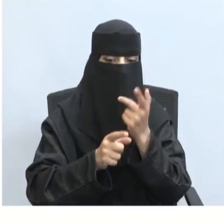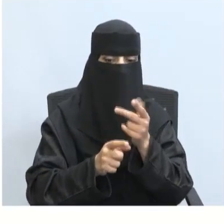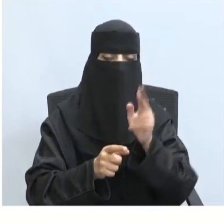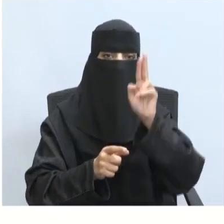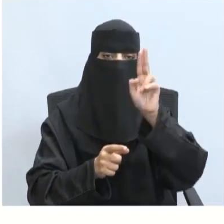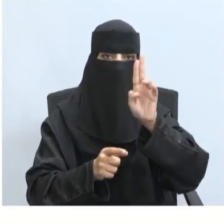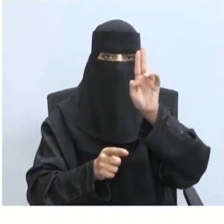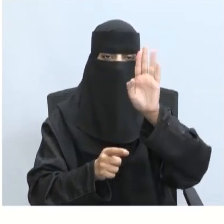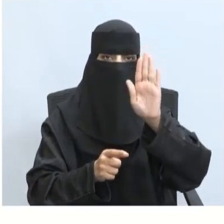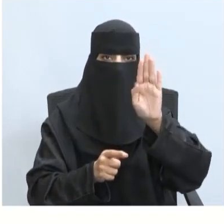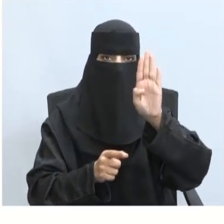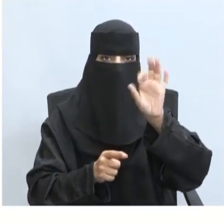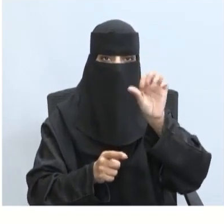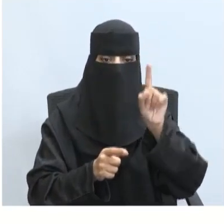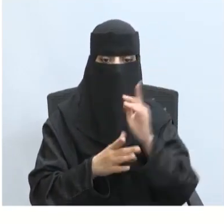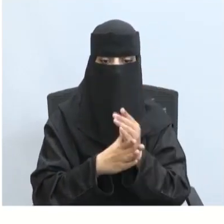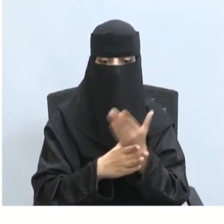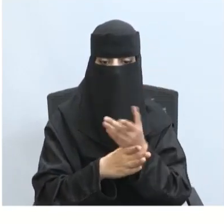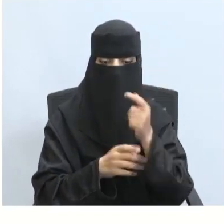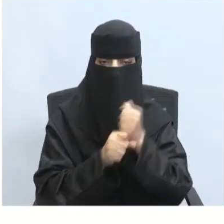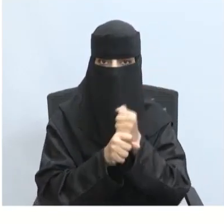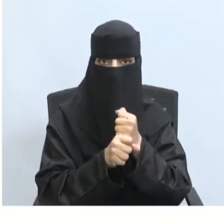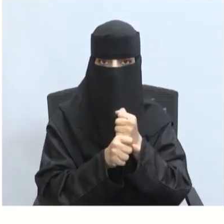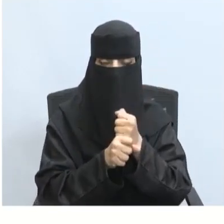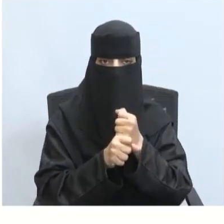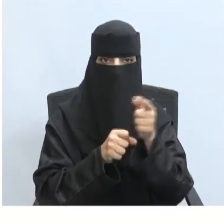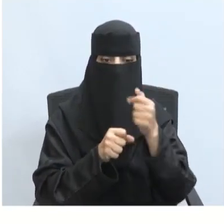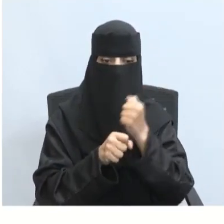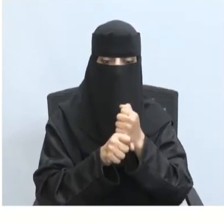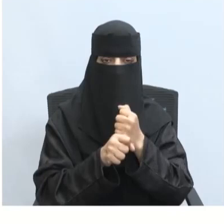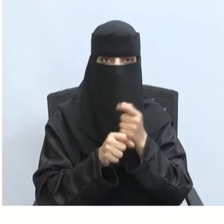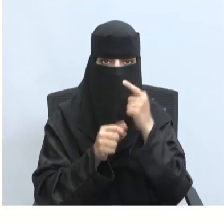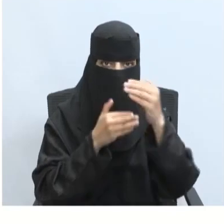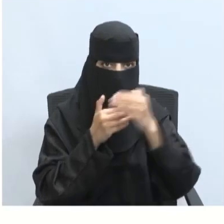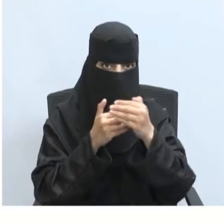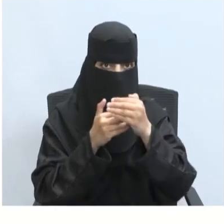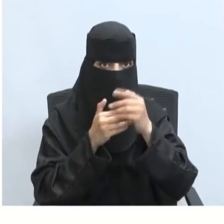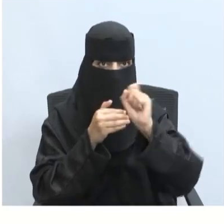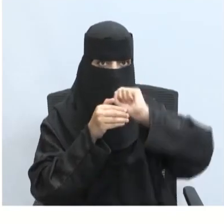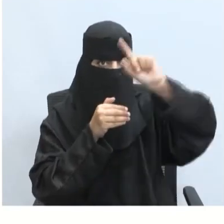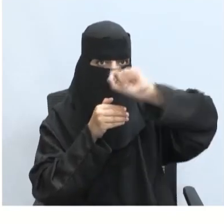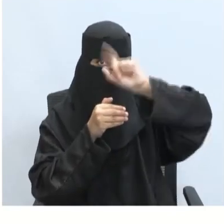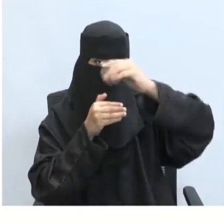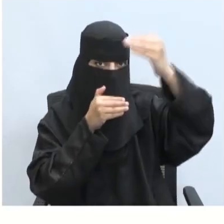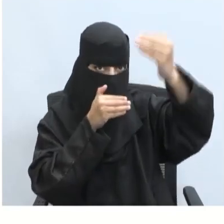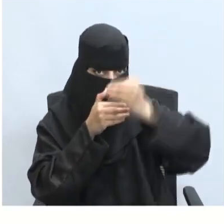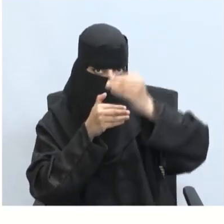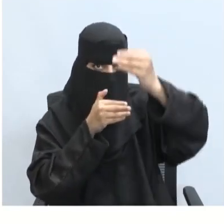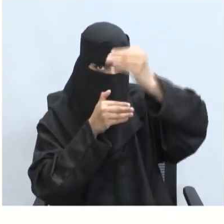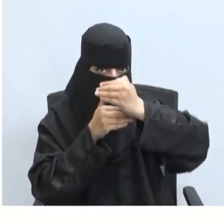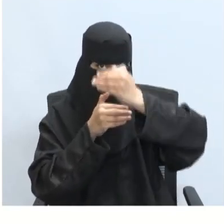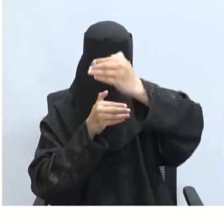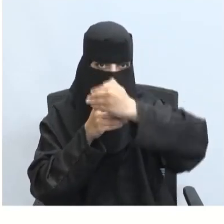يستخدم في ماذا نعم احسنت اذا يستخدم المنظار الفلكي لتقريب الاجسام البعيده اذا